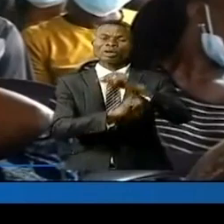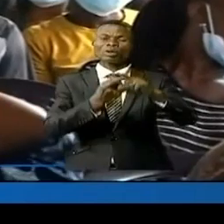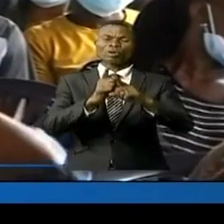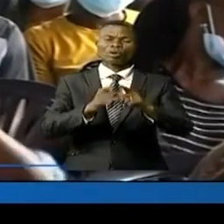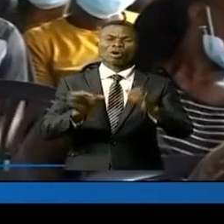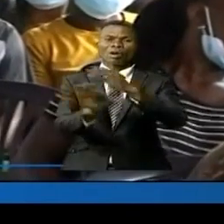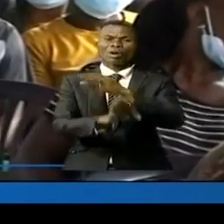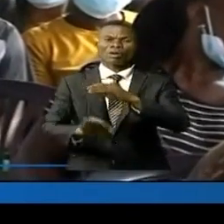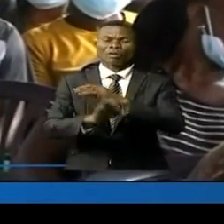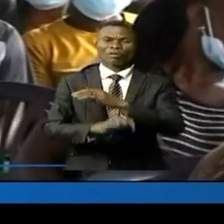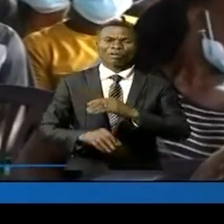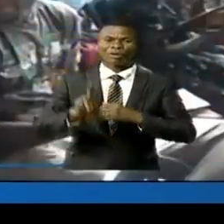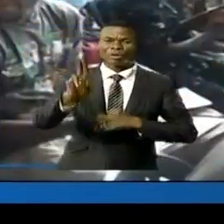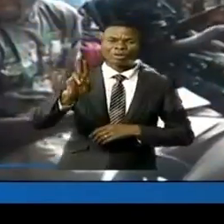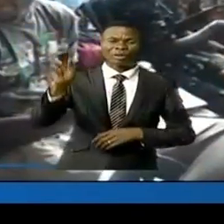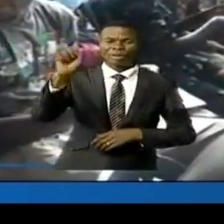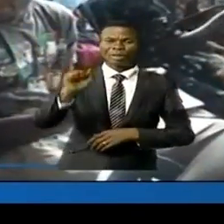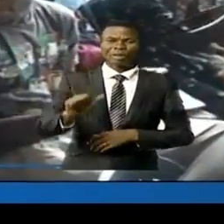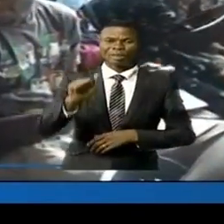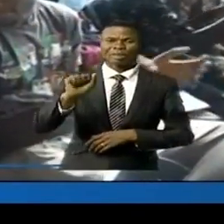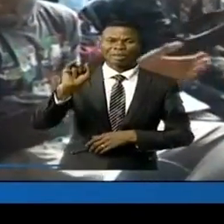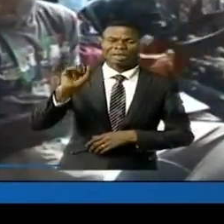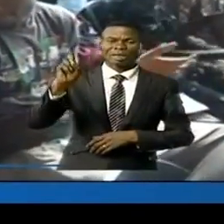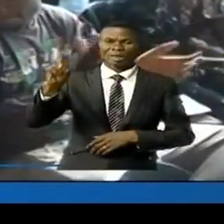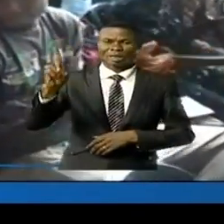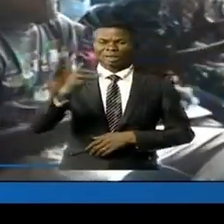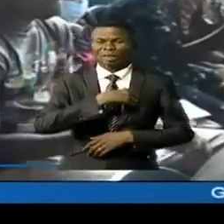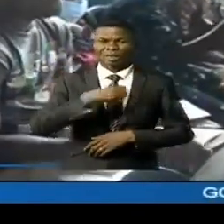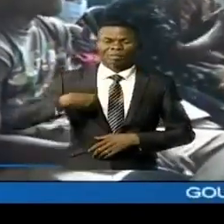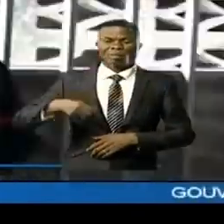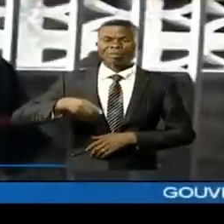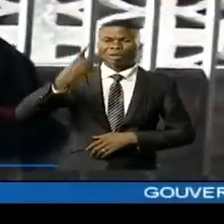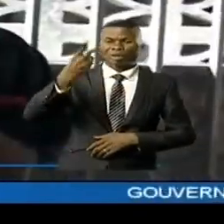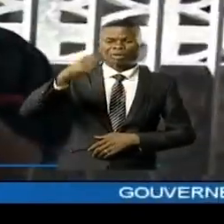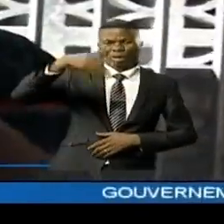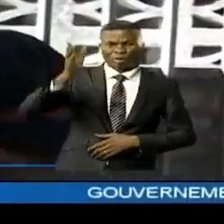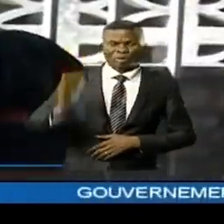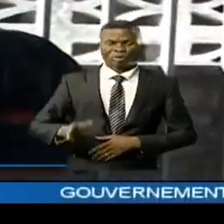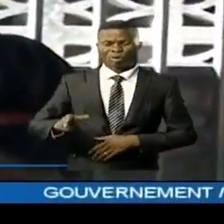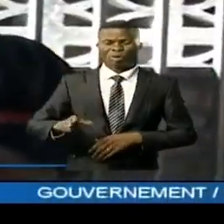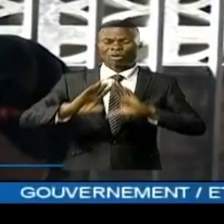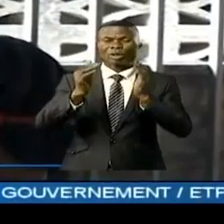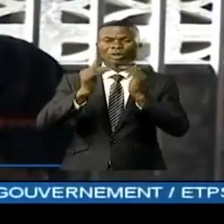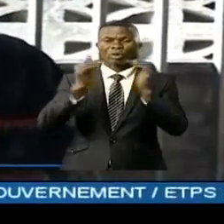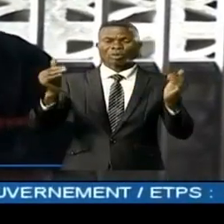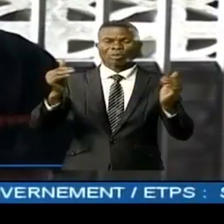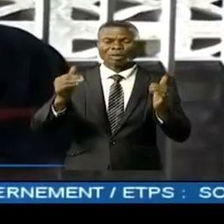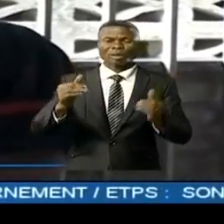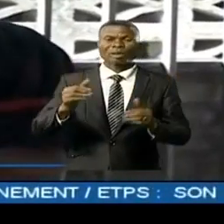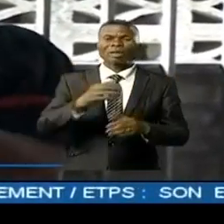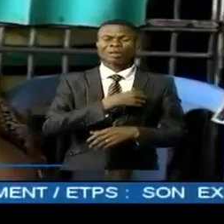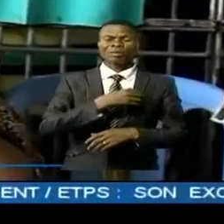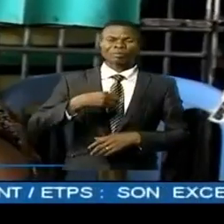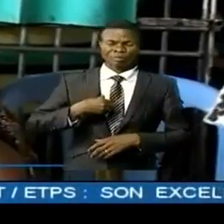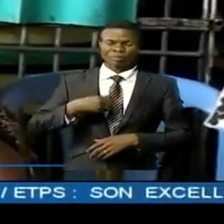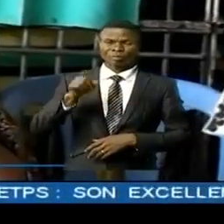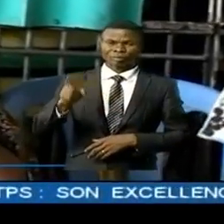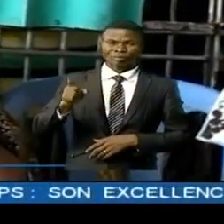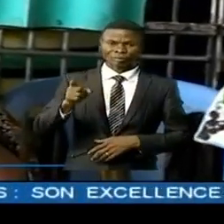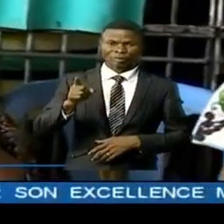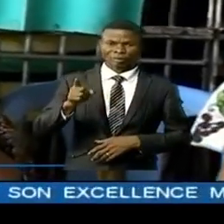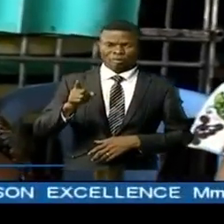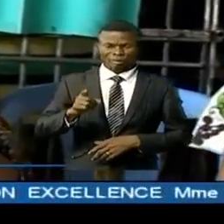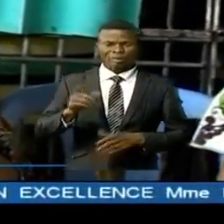hanns seidel deux femmes expertes et membre de la ronde pour la paix léonie kandolo et gertrude la nd et ont